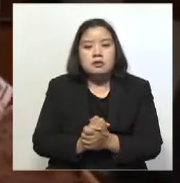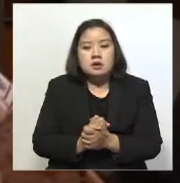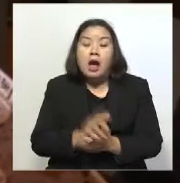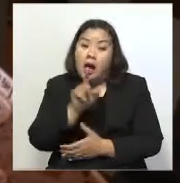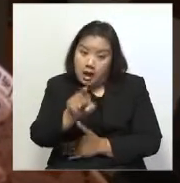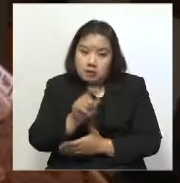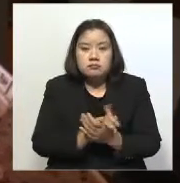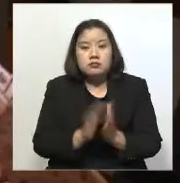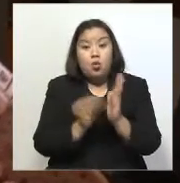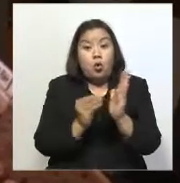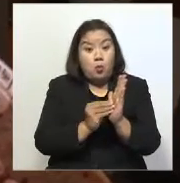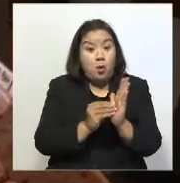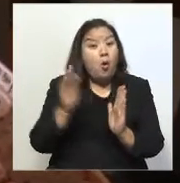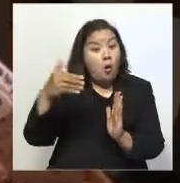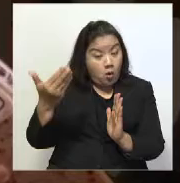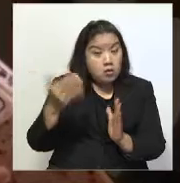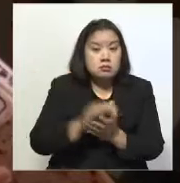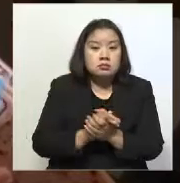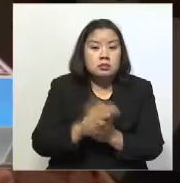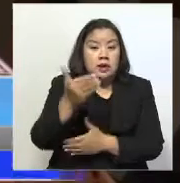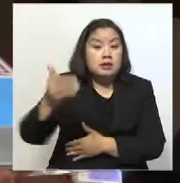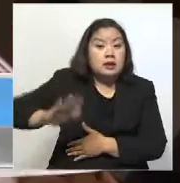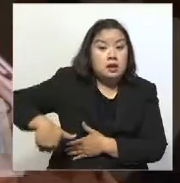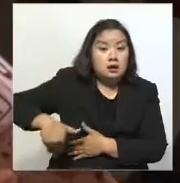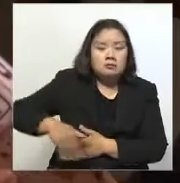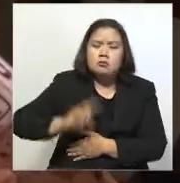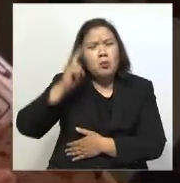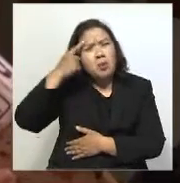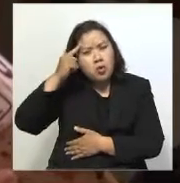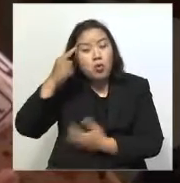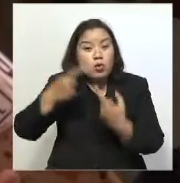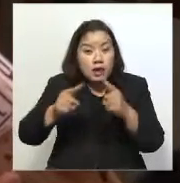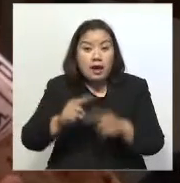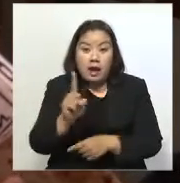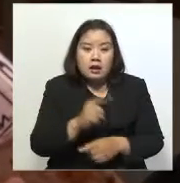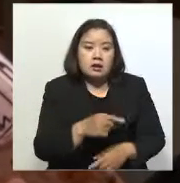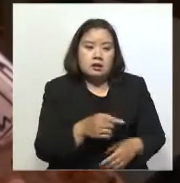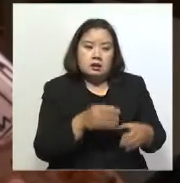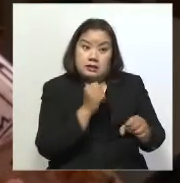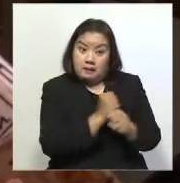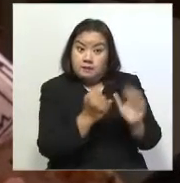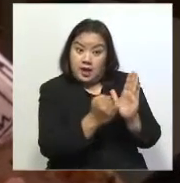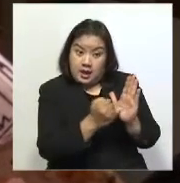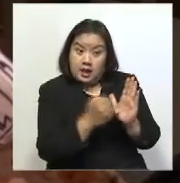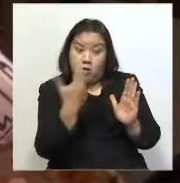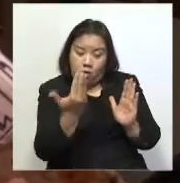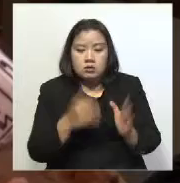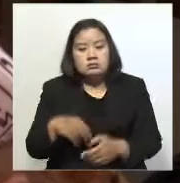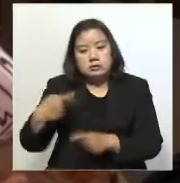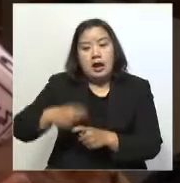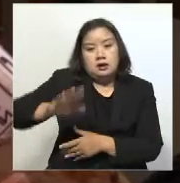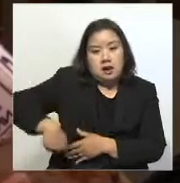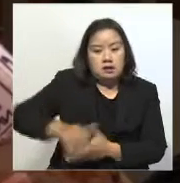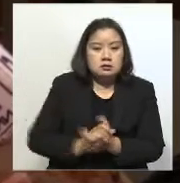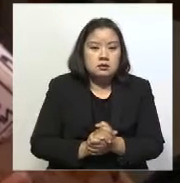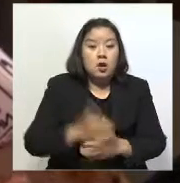ใช่ไหมคะเลือกตั้งในระดับผู้ว่ากทม.ก่อน ไม่ทราบไม่ทราบ จะชัดเจนได้เมื่อไหร่ ไม่ทราบเพียงแต่ว่าอะไรที่ง่ายอยากจะทำก่อน ง่ายก็คือน่าจะเป็นผู้ว ่ า ก็ยัง